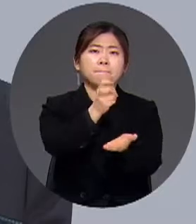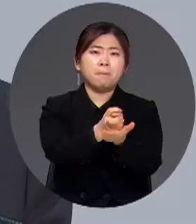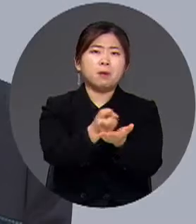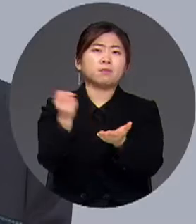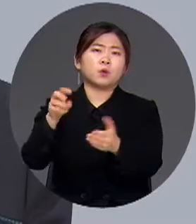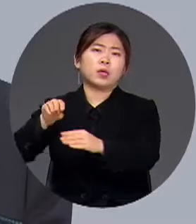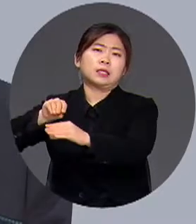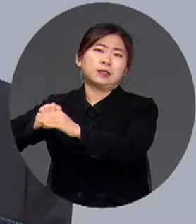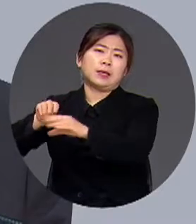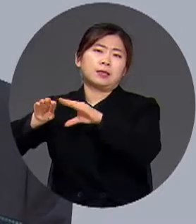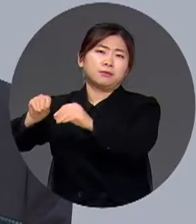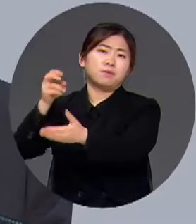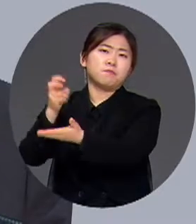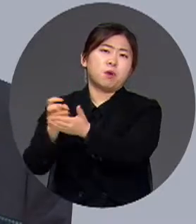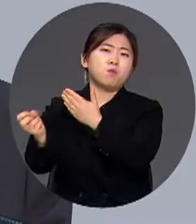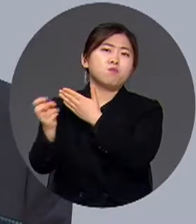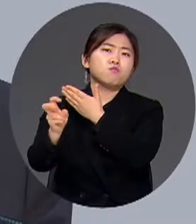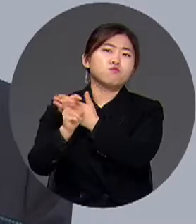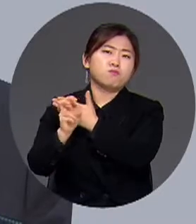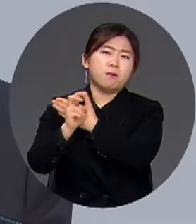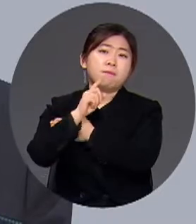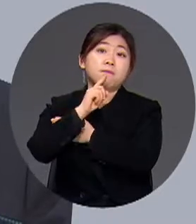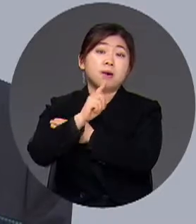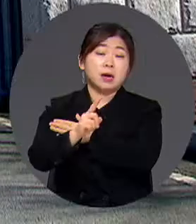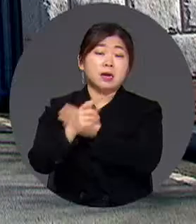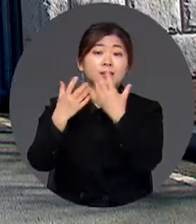받고 있습니다 첫 소식 서창우